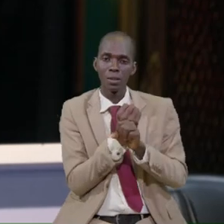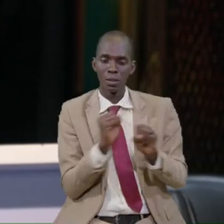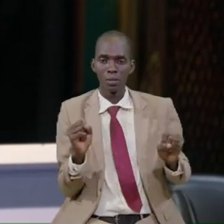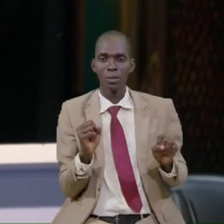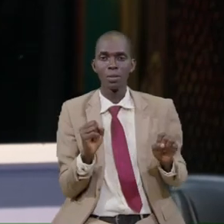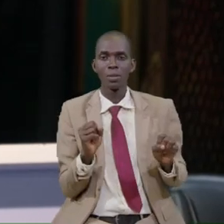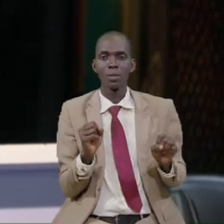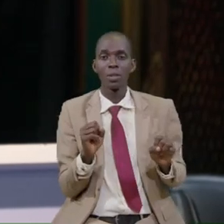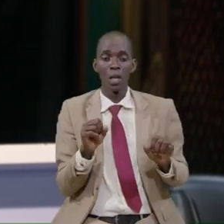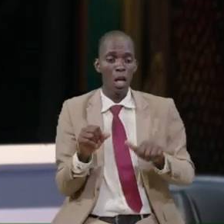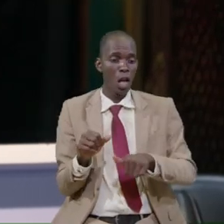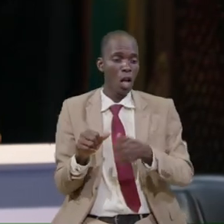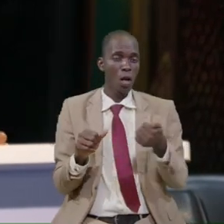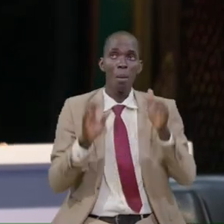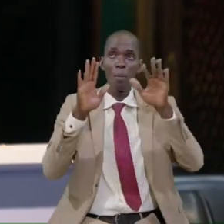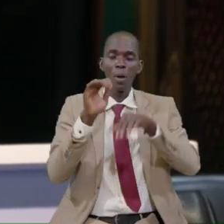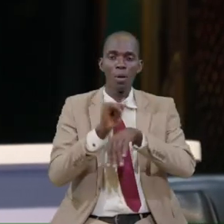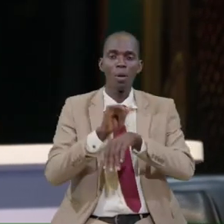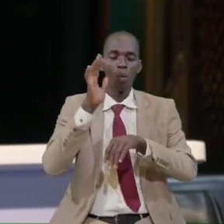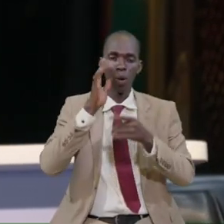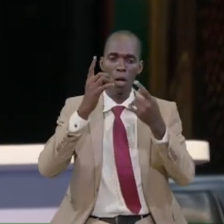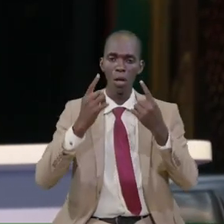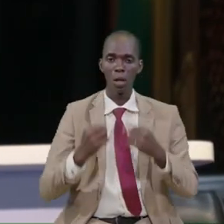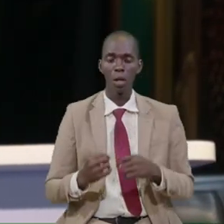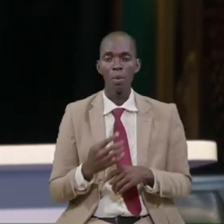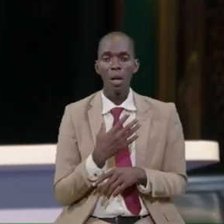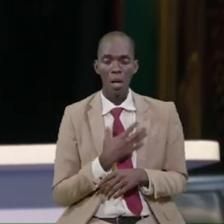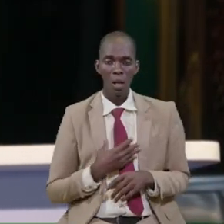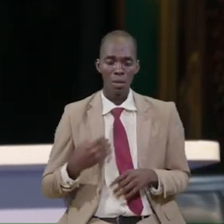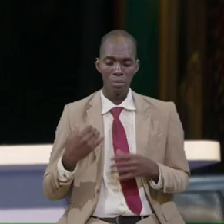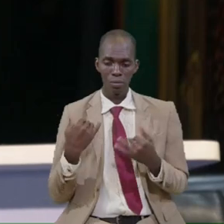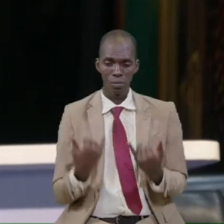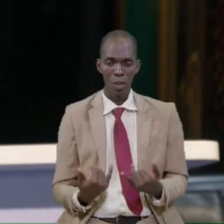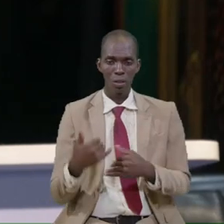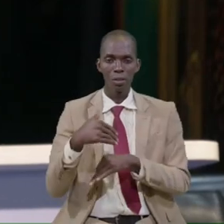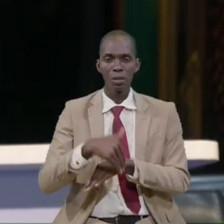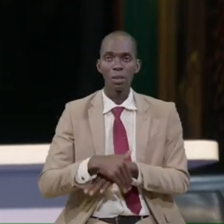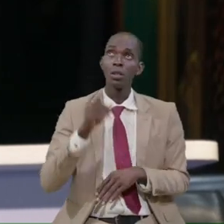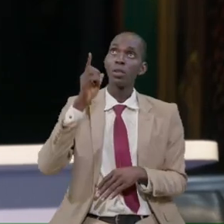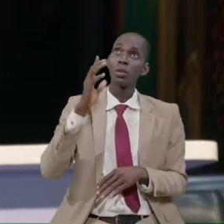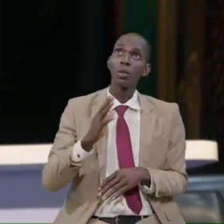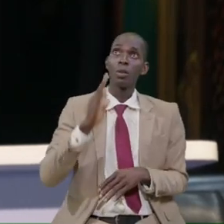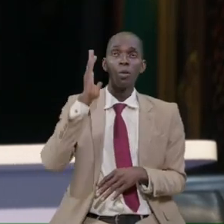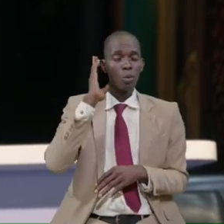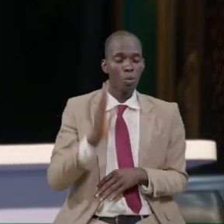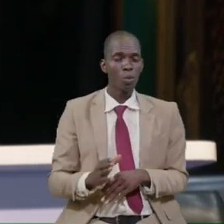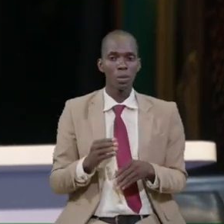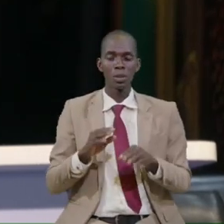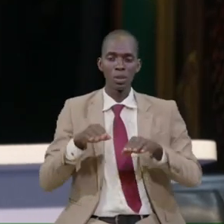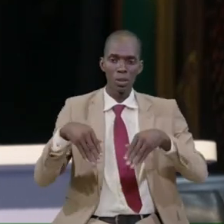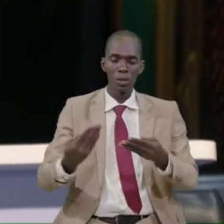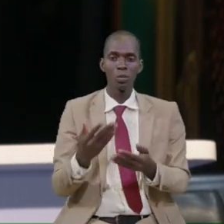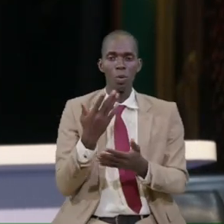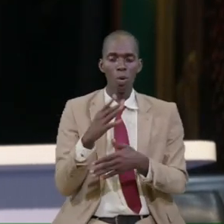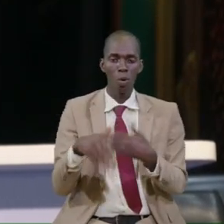D'autres miracles viendront. Et ce soir, Dieu va vous accorder